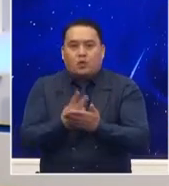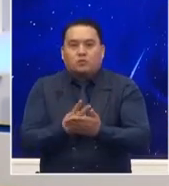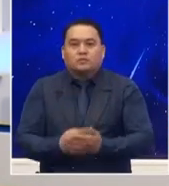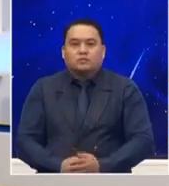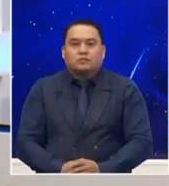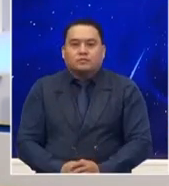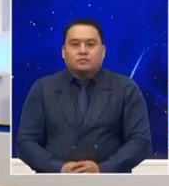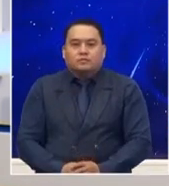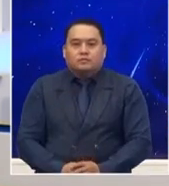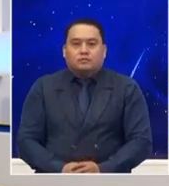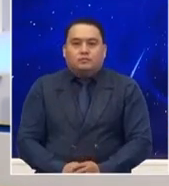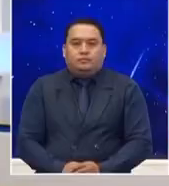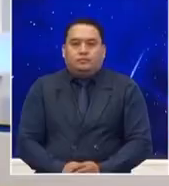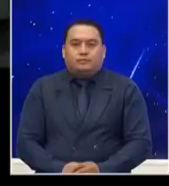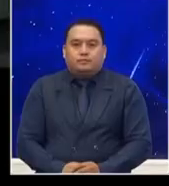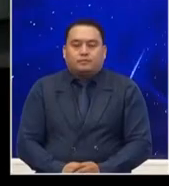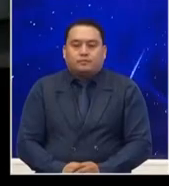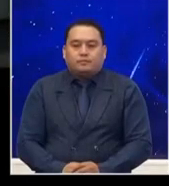авторы Мейіржан Әлібеков.